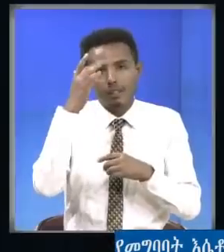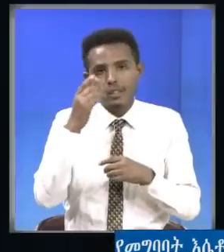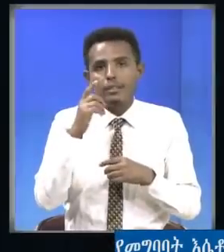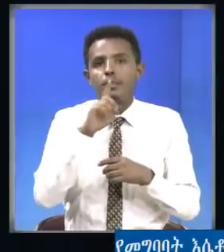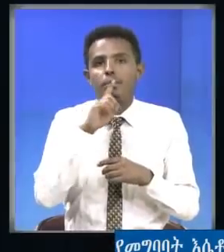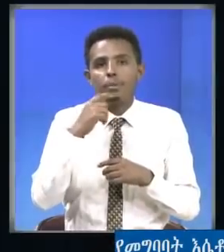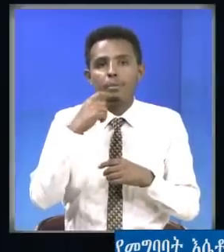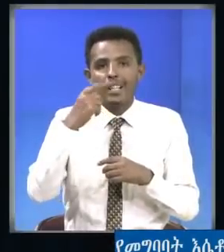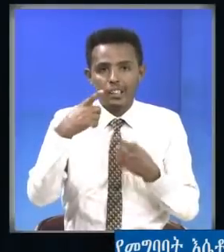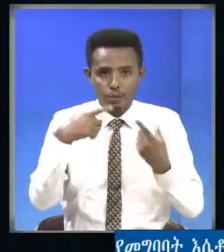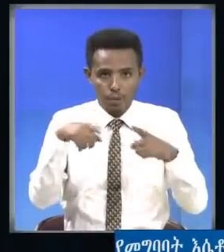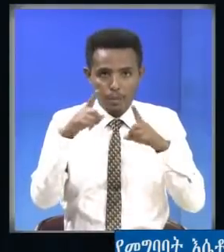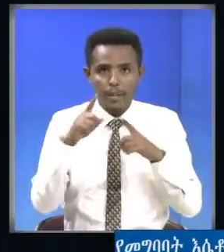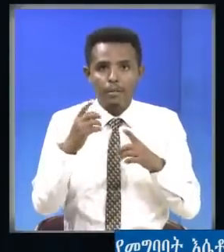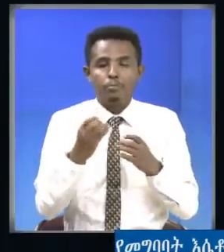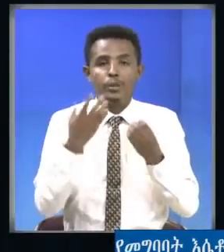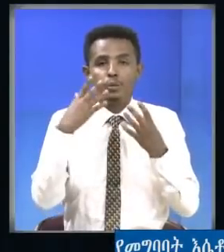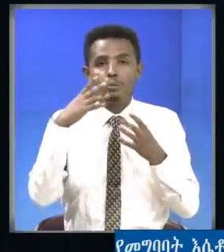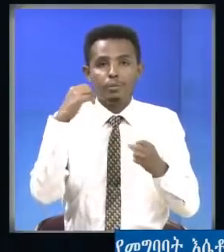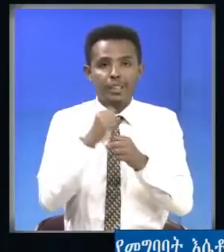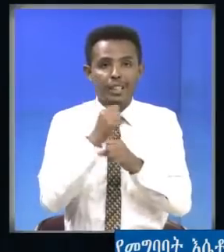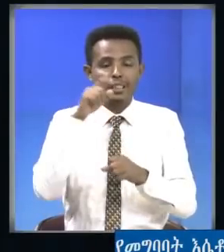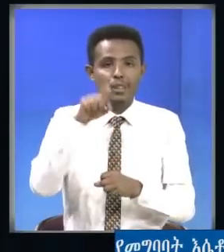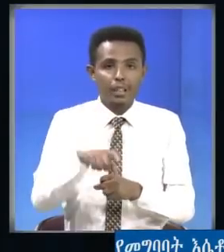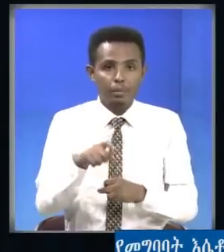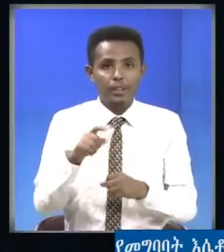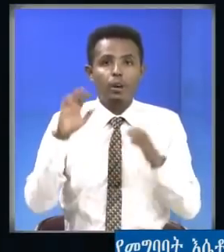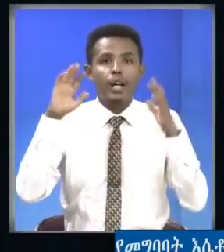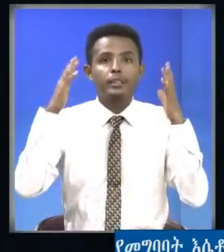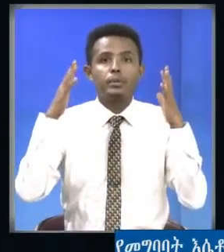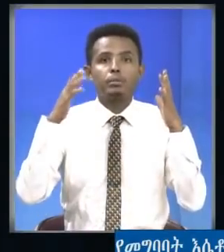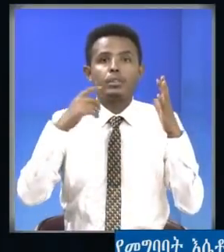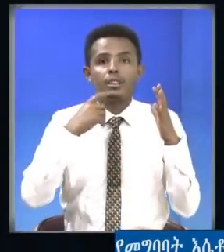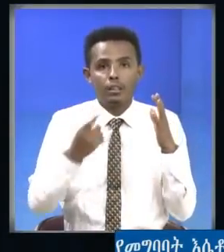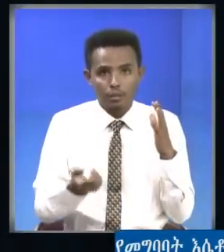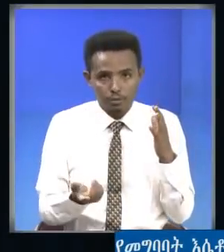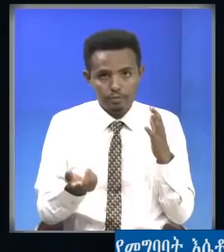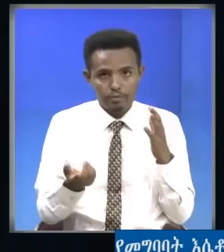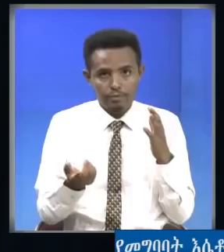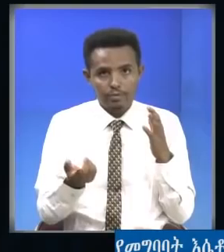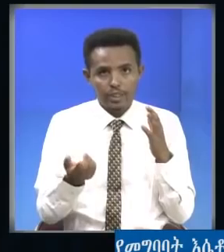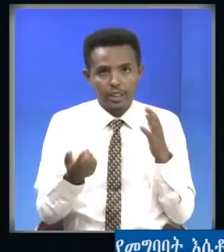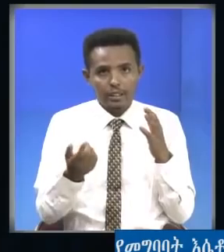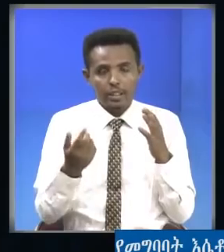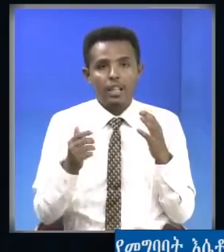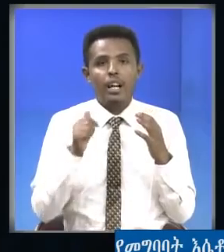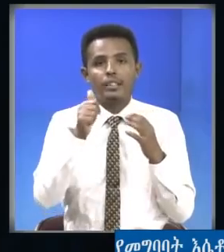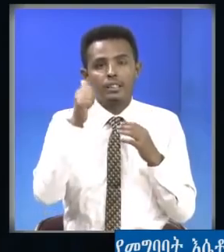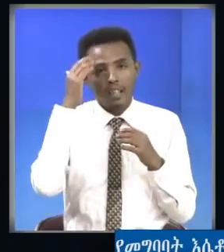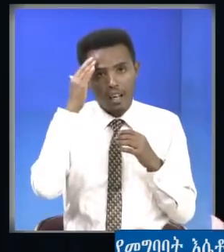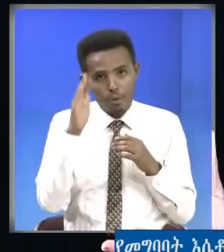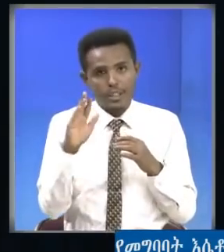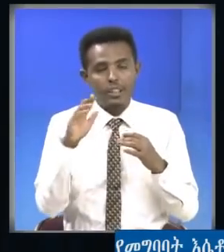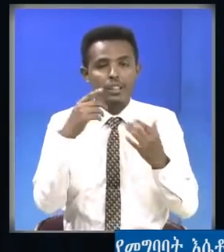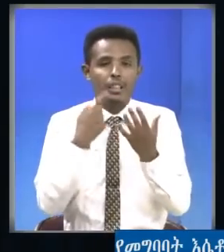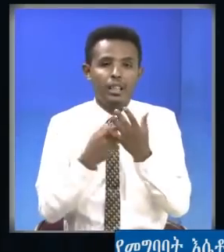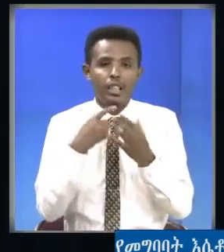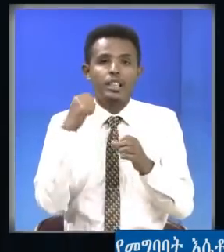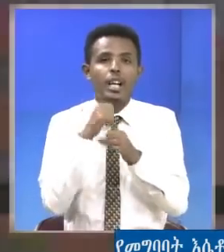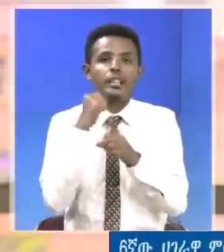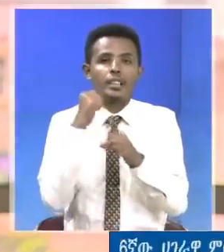ብዙ መስራት ሲገባቸው ትንሽ የሚሰሩና አጨብጭቡልን ይላሉ። ይሄ ነው ራስክን ካላወቀካየ ስራን ሰርታ